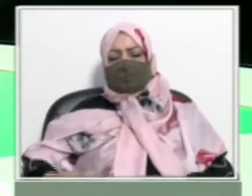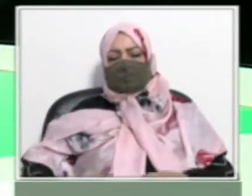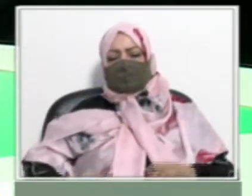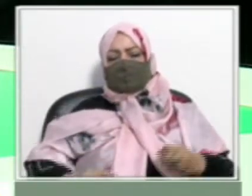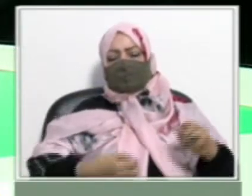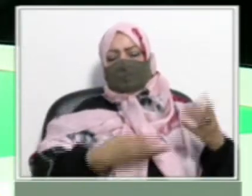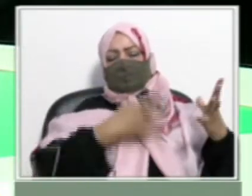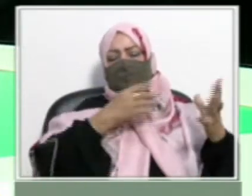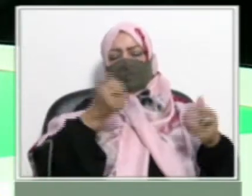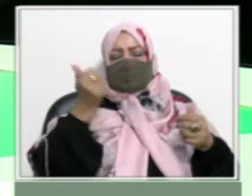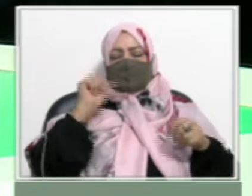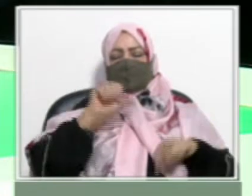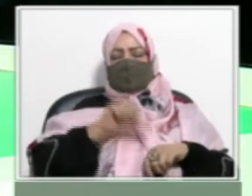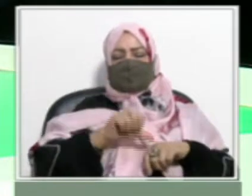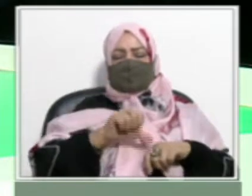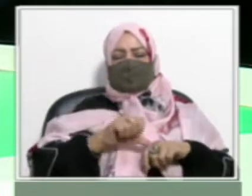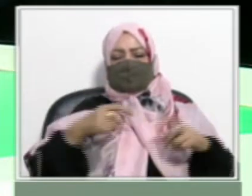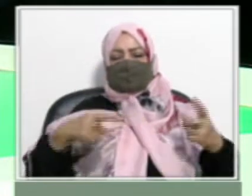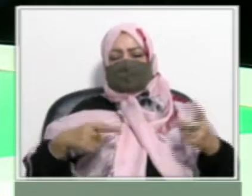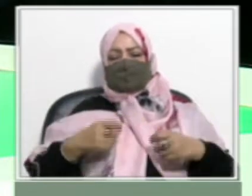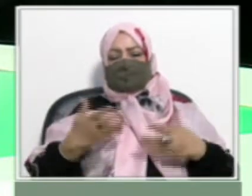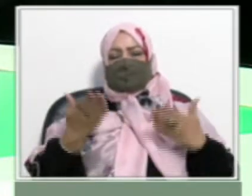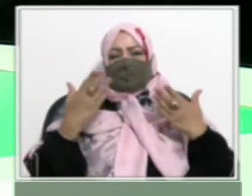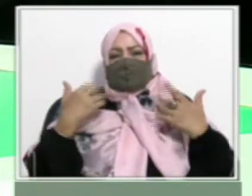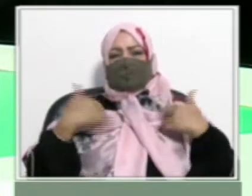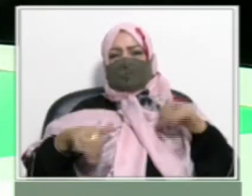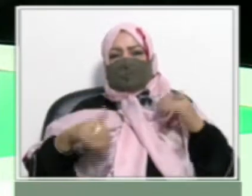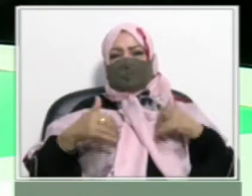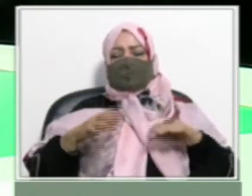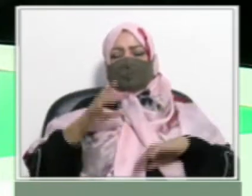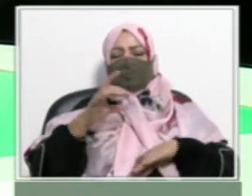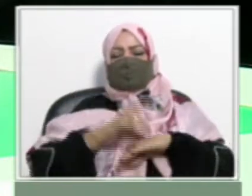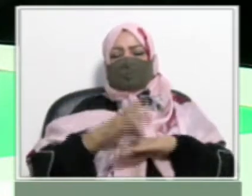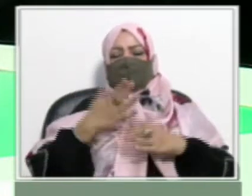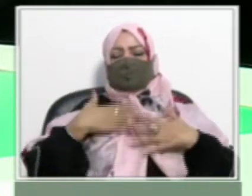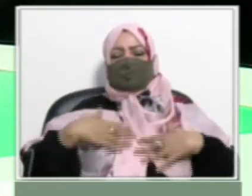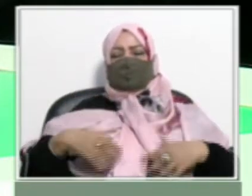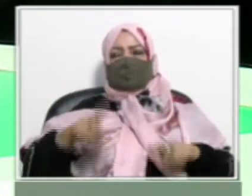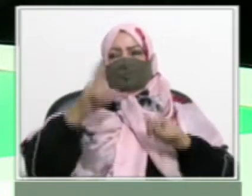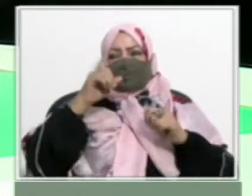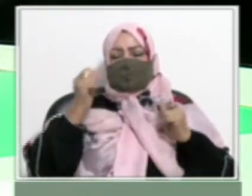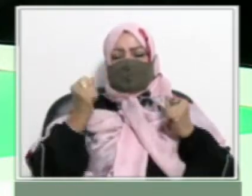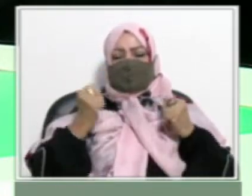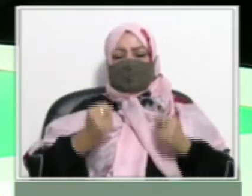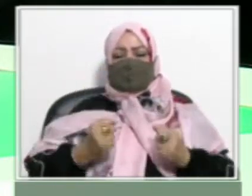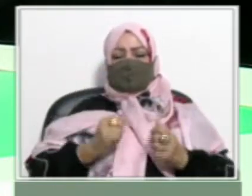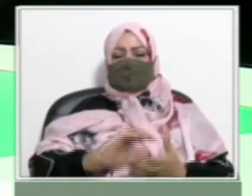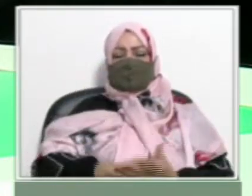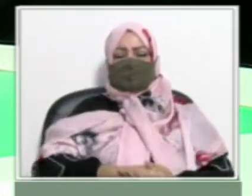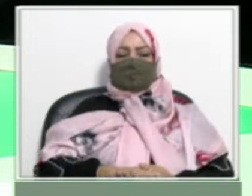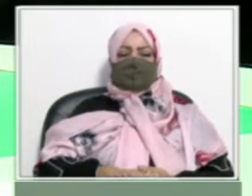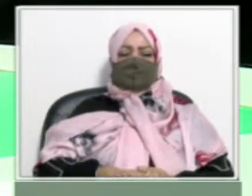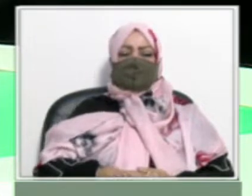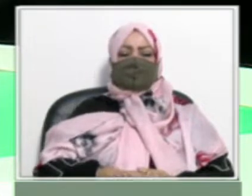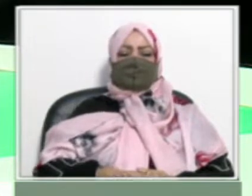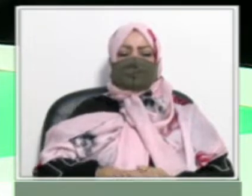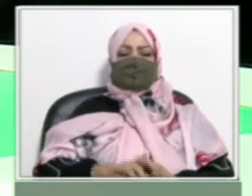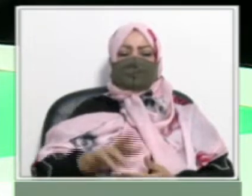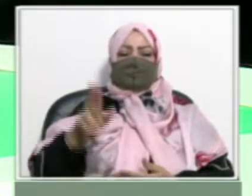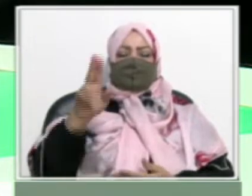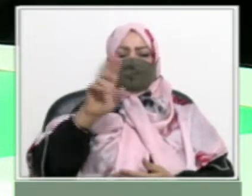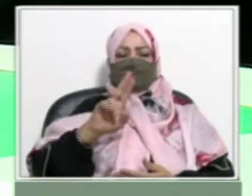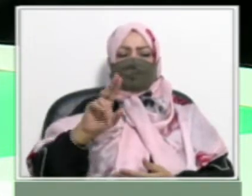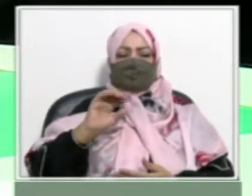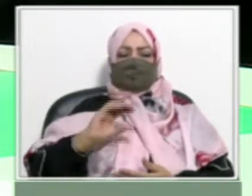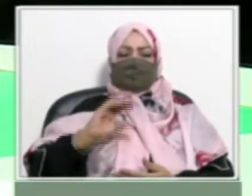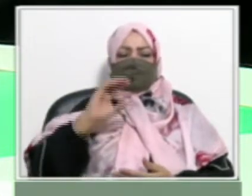نعم. يا شيخ، في سؤال كاني سمعت انه هو وقت الاذان يا شيخ، يعني انا مكروه الدخول للولد للحمام اثناء الاذان.